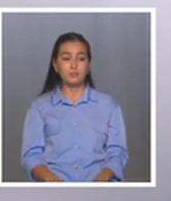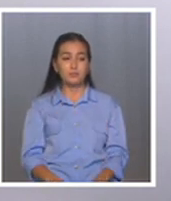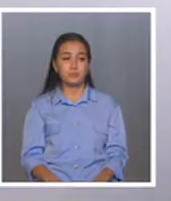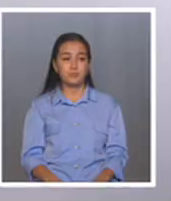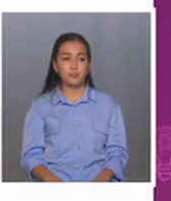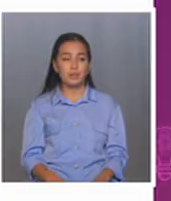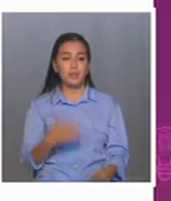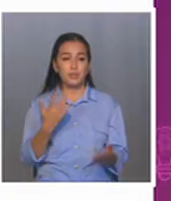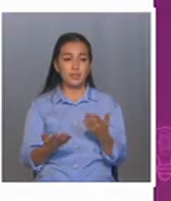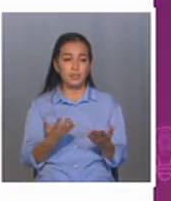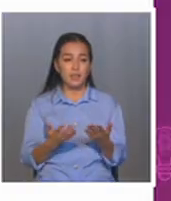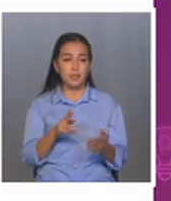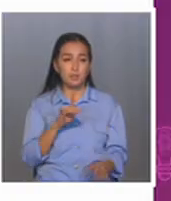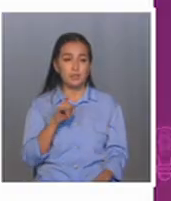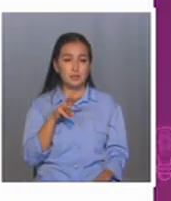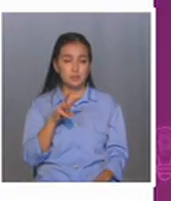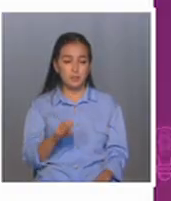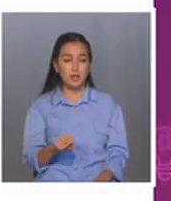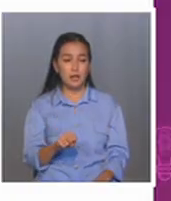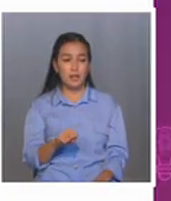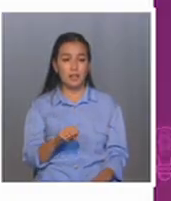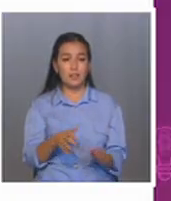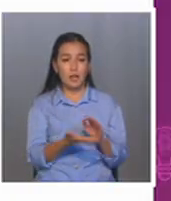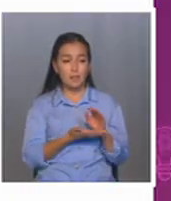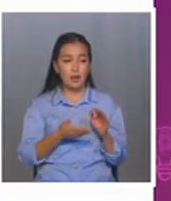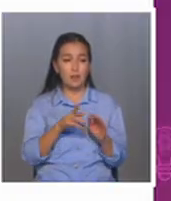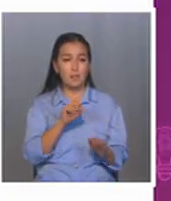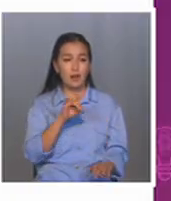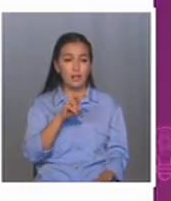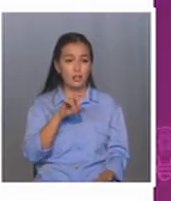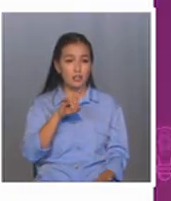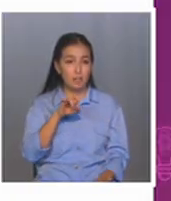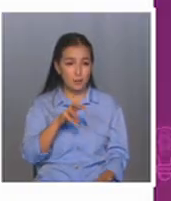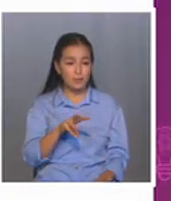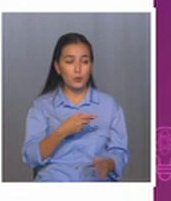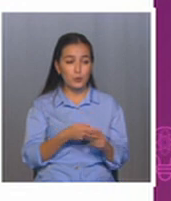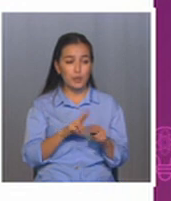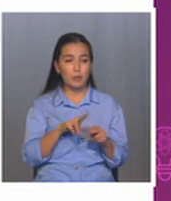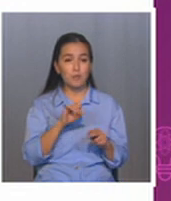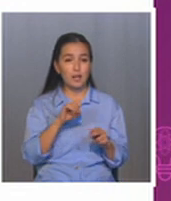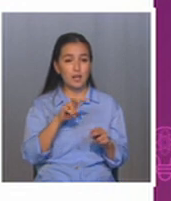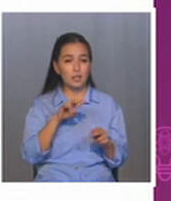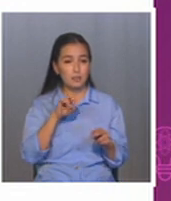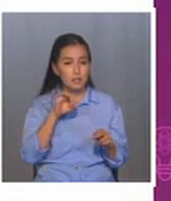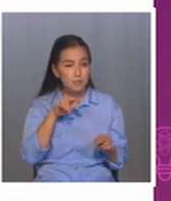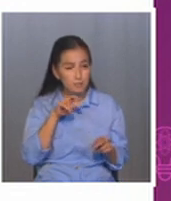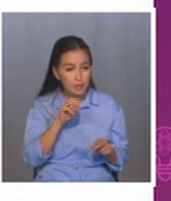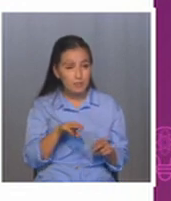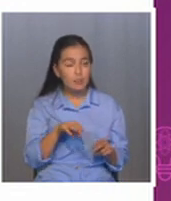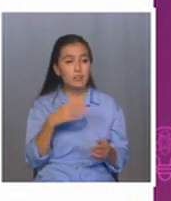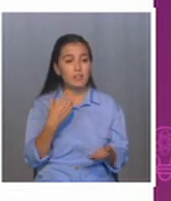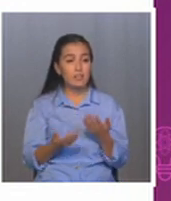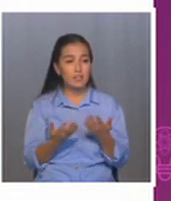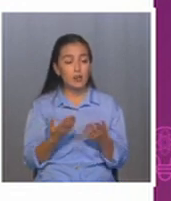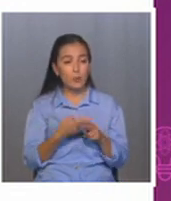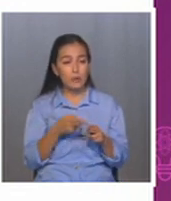қарастырайық. Егер призманың табаны параллелограмм болатын болса, ол параллелепипед деп аталды. Егер